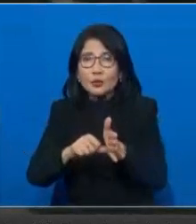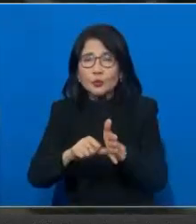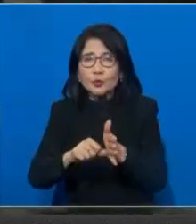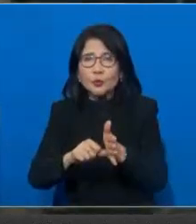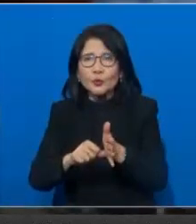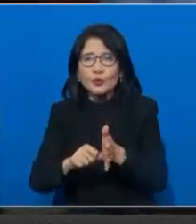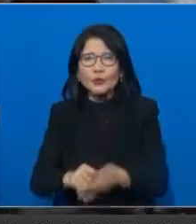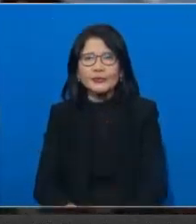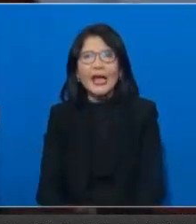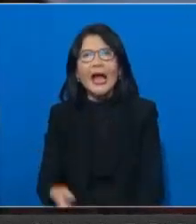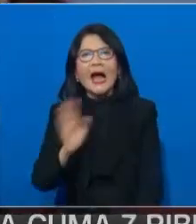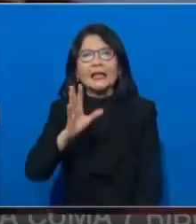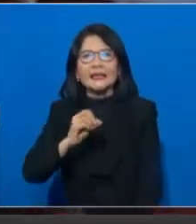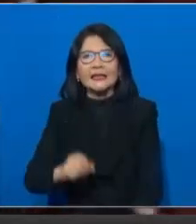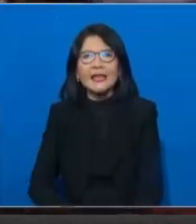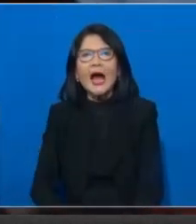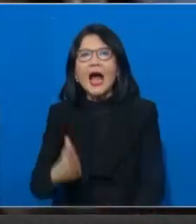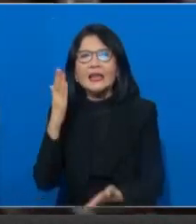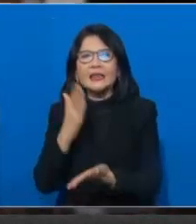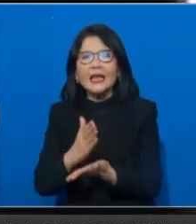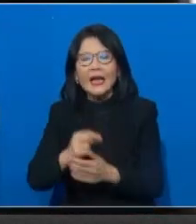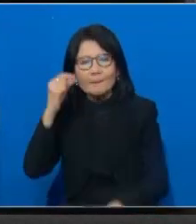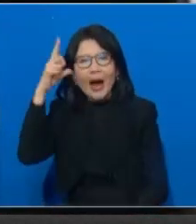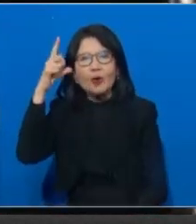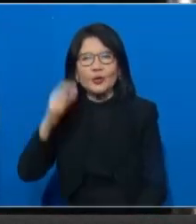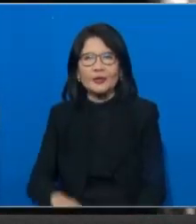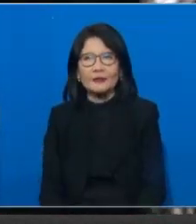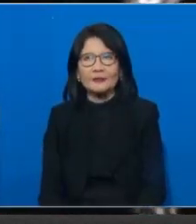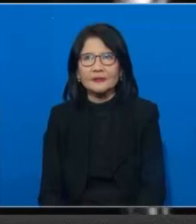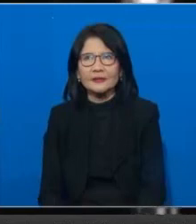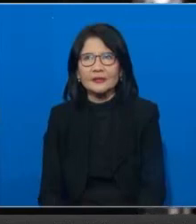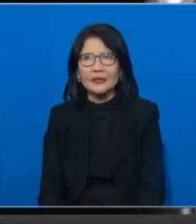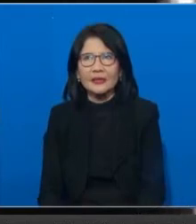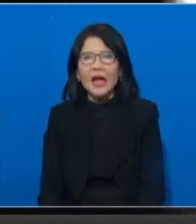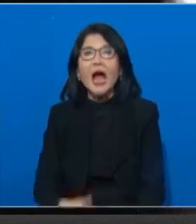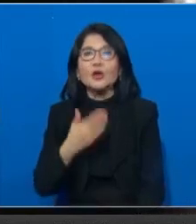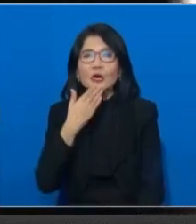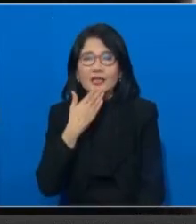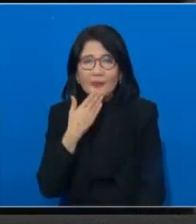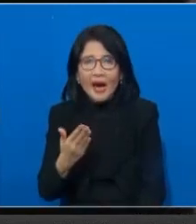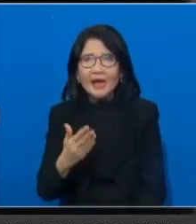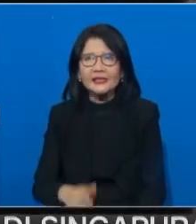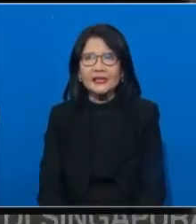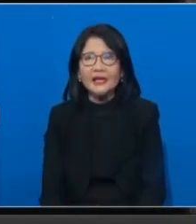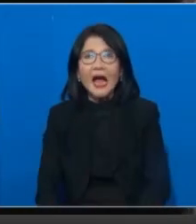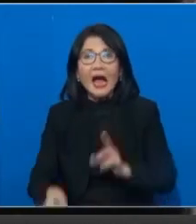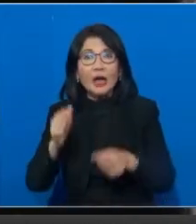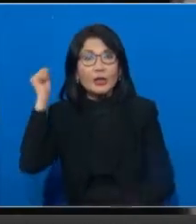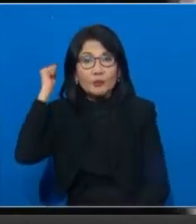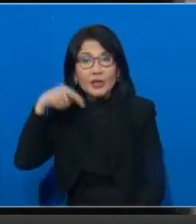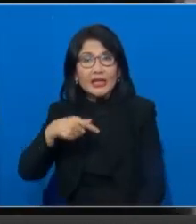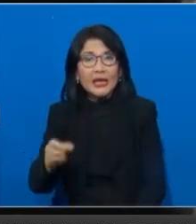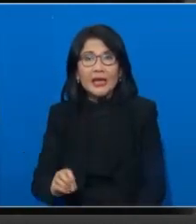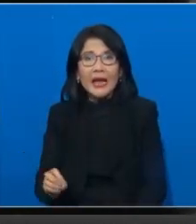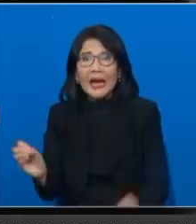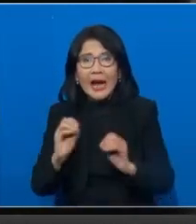tidak kesiangan untuk bangun sahur. Aduh, terima kasih sekali. Kalau nggak ada ibu-ibu ini, saya